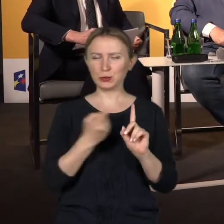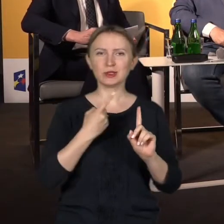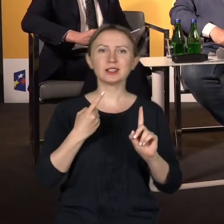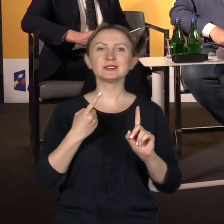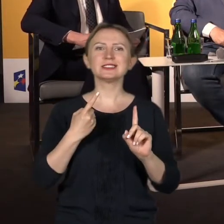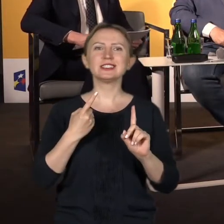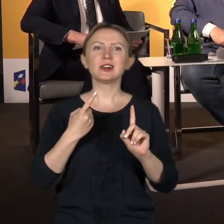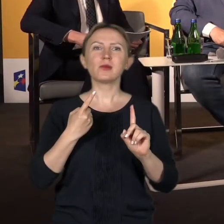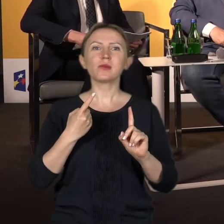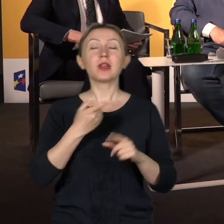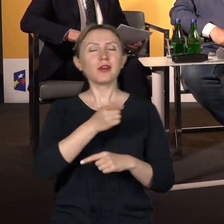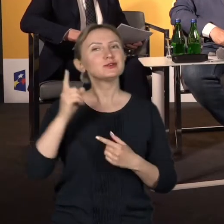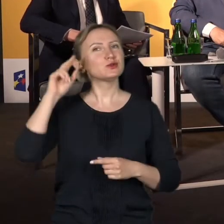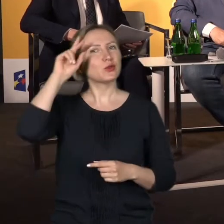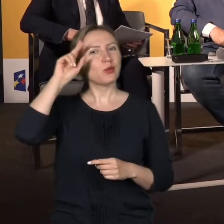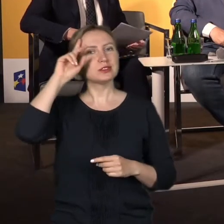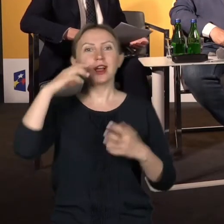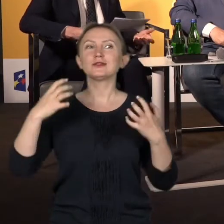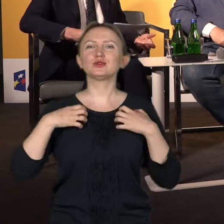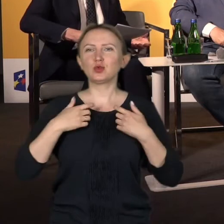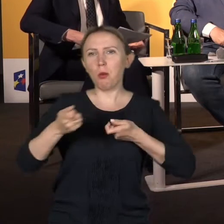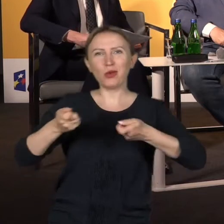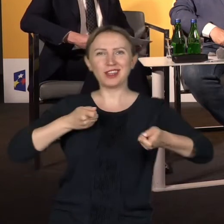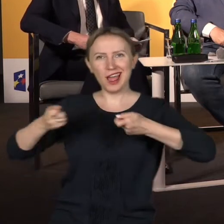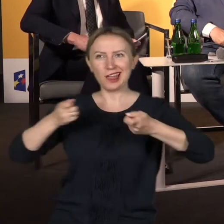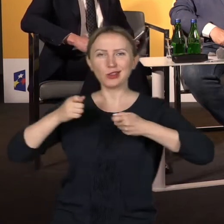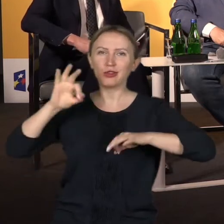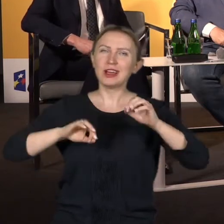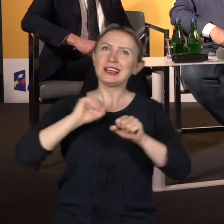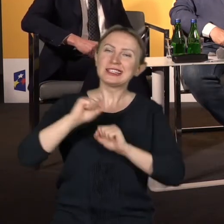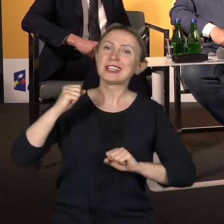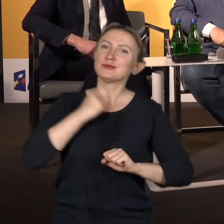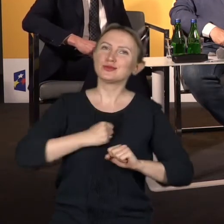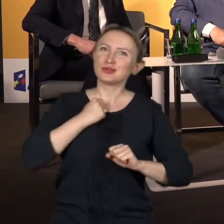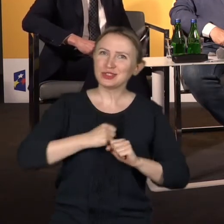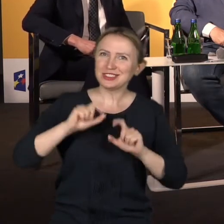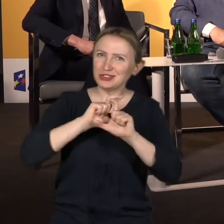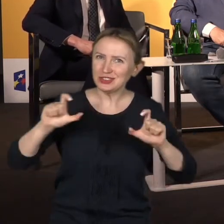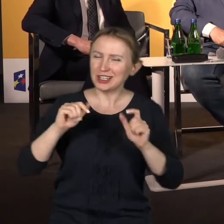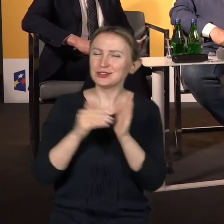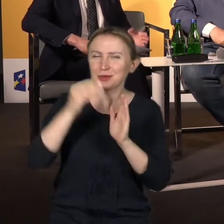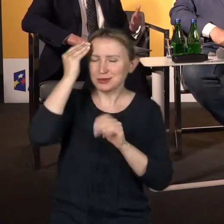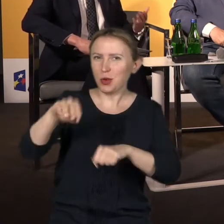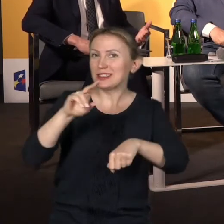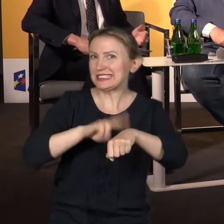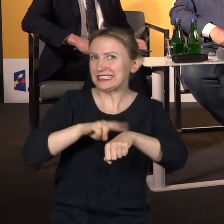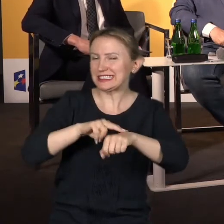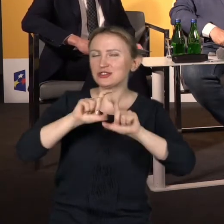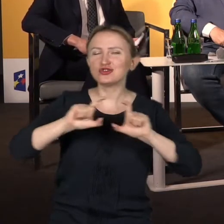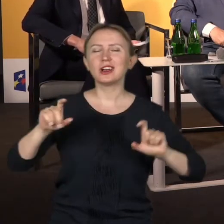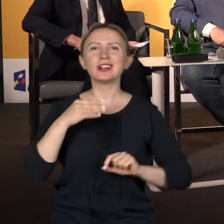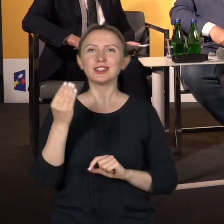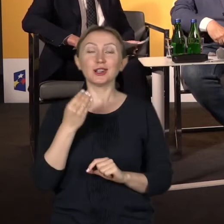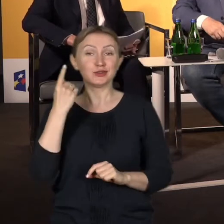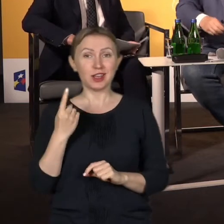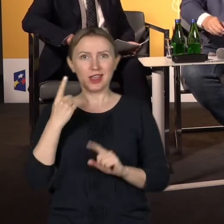Oczywiście, jak się panowie domyślacie, w życiu moderatora nadchodzi taki przykry moment, kiedy trzeba przypomnieć o dyscyplinie czasu. Mamy jeszcze przed sobą